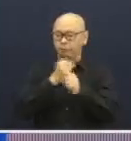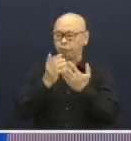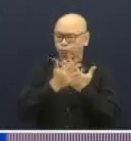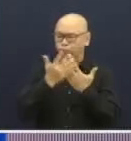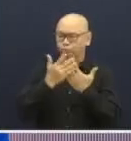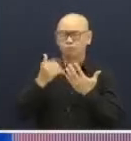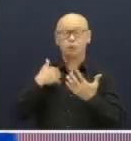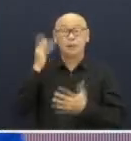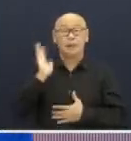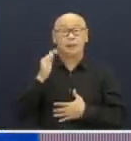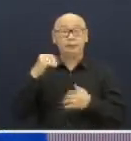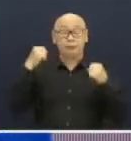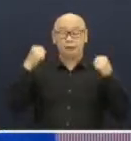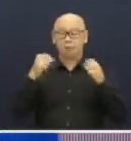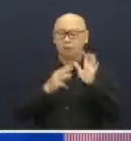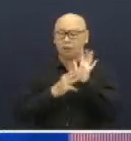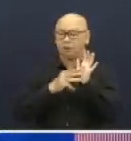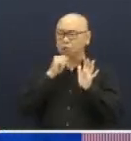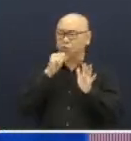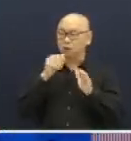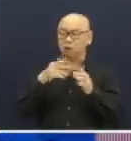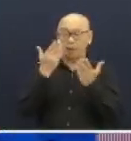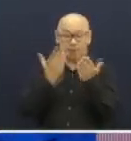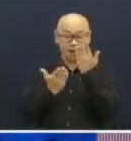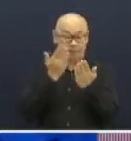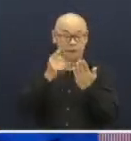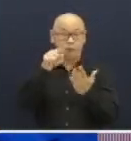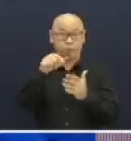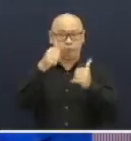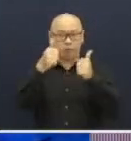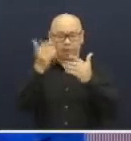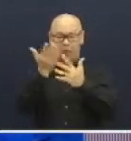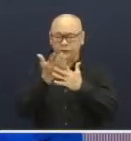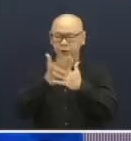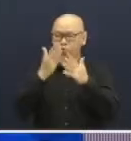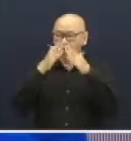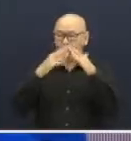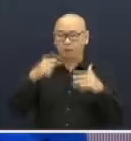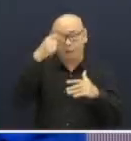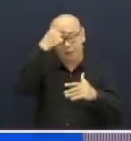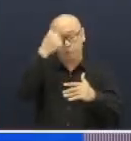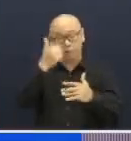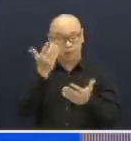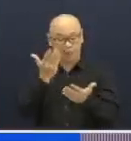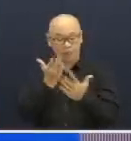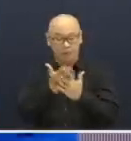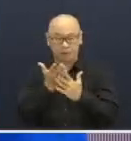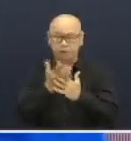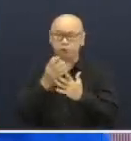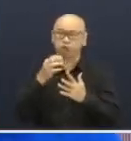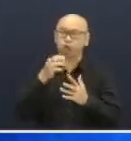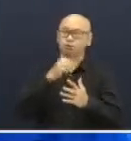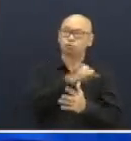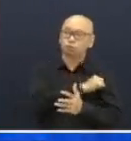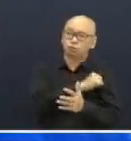kesehatan. Maka siapapun dengan aplikasi itu bisa mengakses rumah sakit, bisa mengakses dokter, bisa